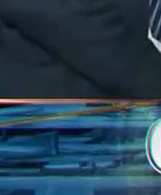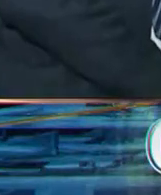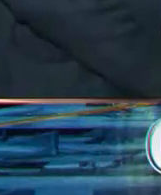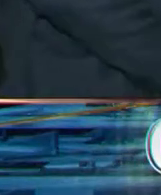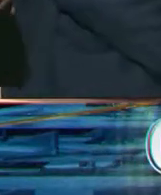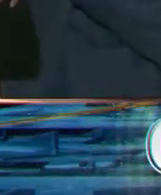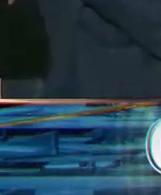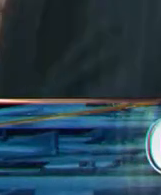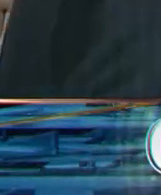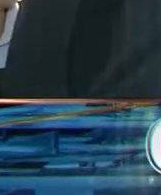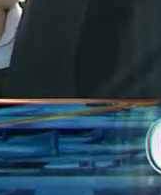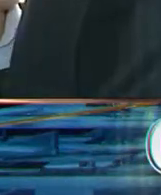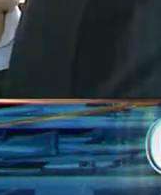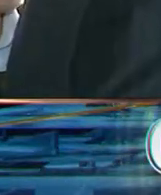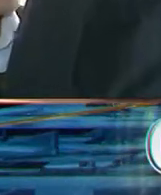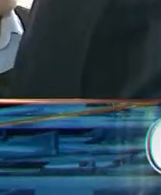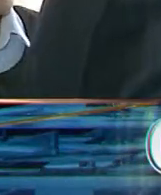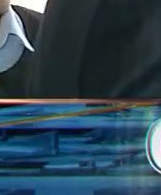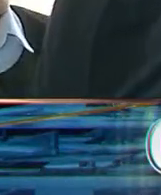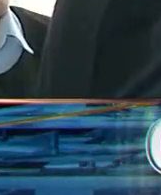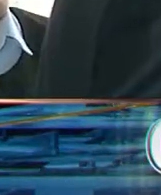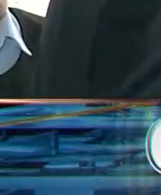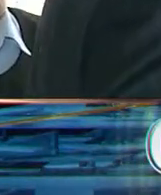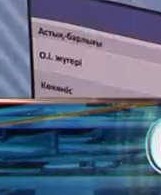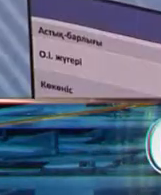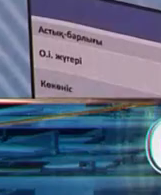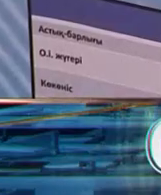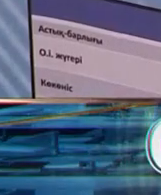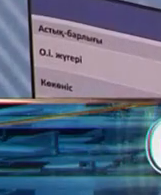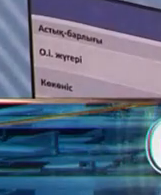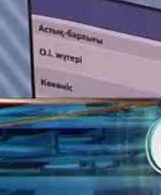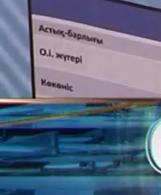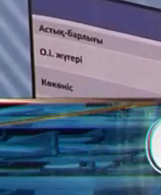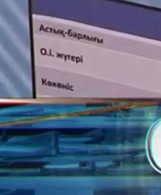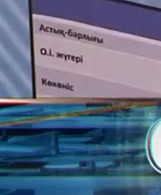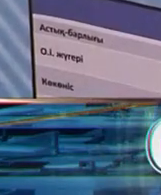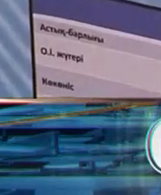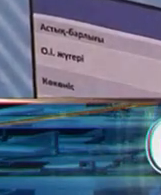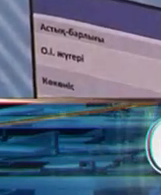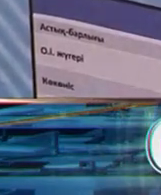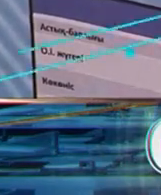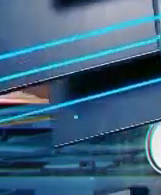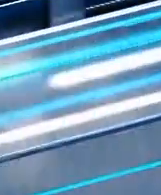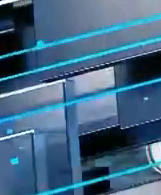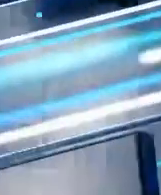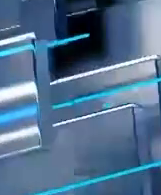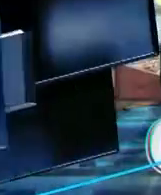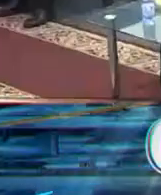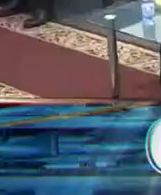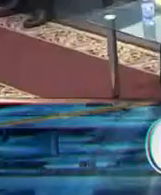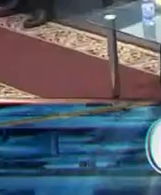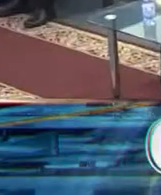Уйгурском районе в этом году свои двери распахнут физкультурно-оздоровительный комплекс, птицфабрика и тепличные комплексы.